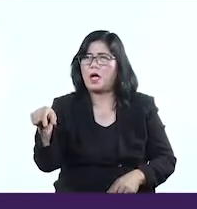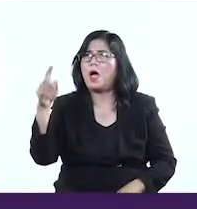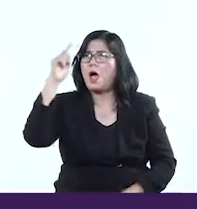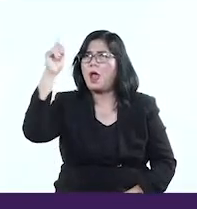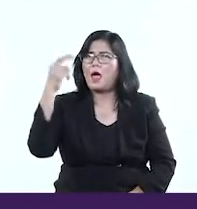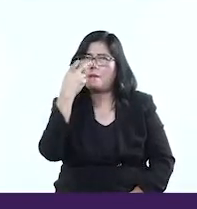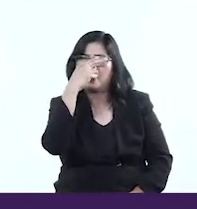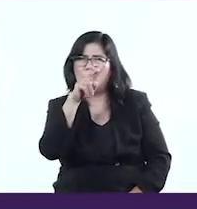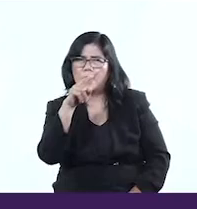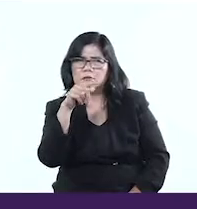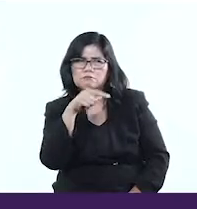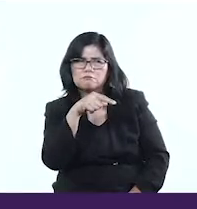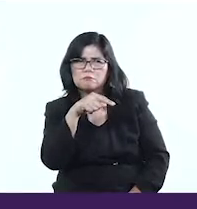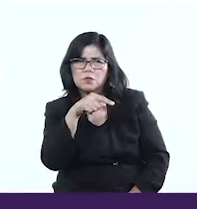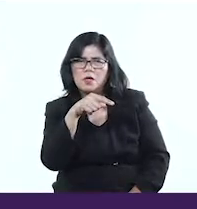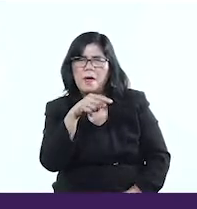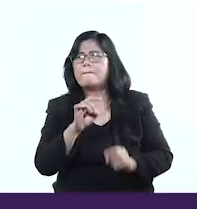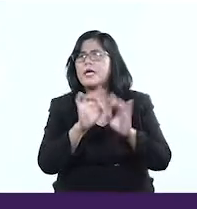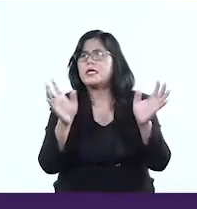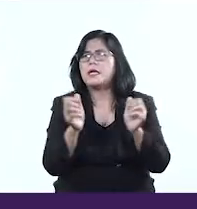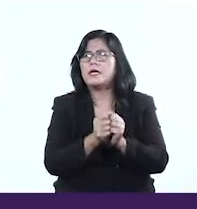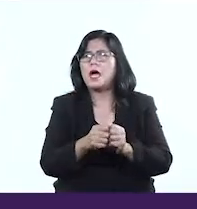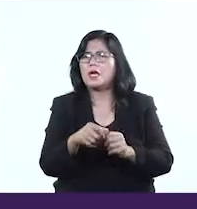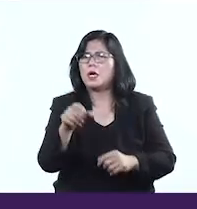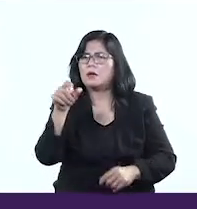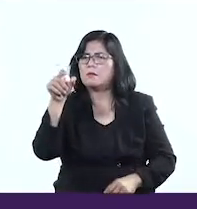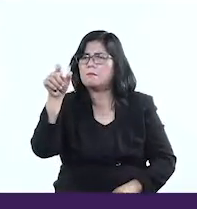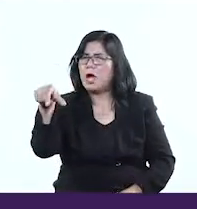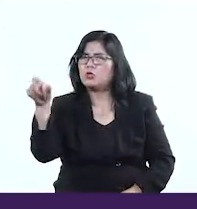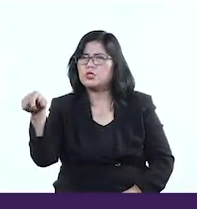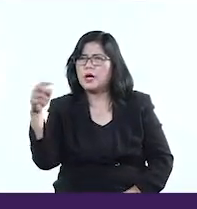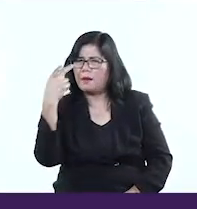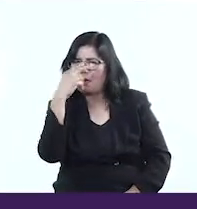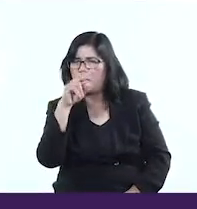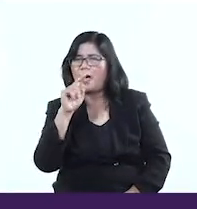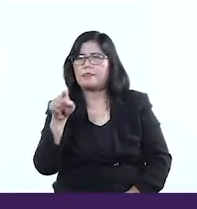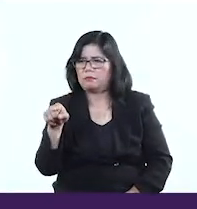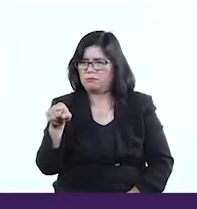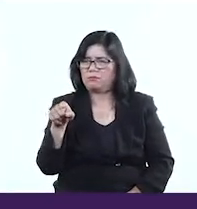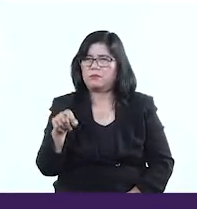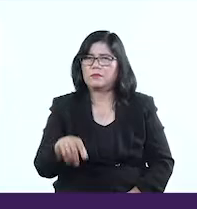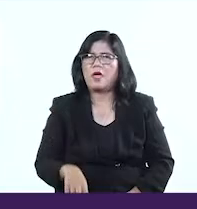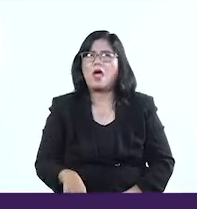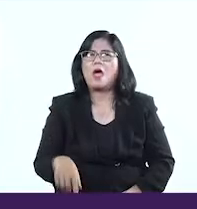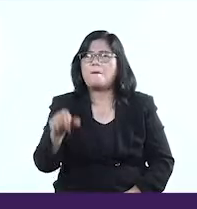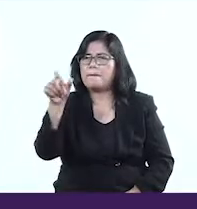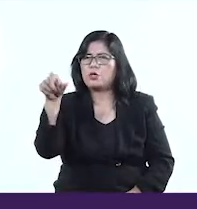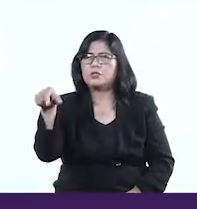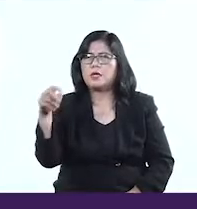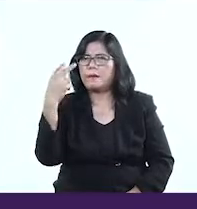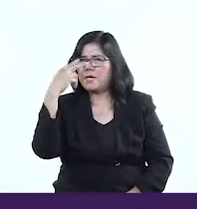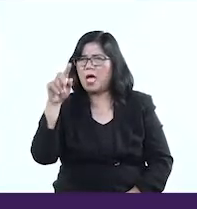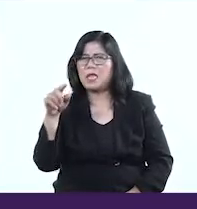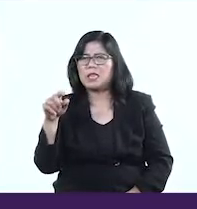berbeda dengan Bagaimana manusia menteri ya sesuatu makanya saya catat disini begini manusia melihat kulit luarnya